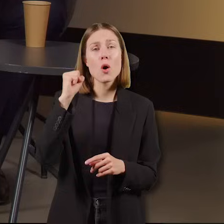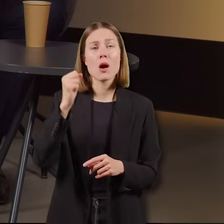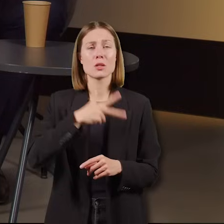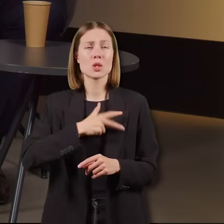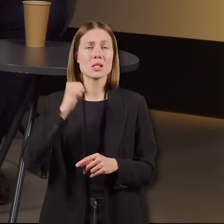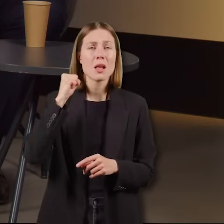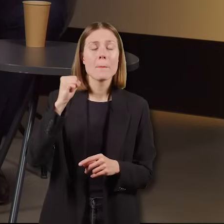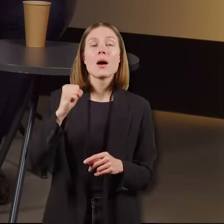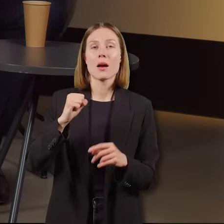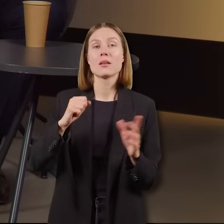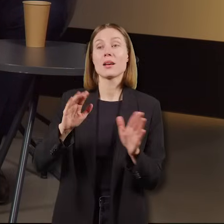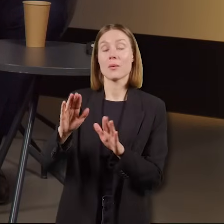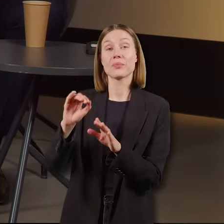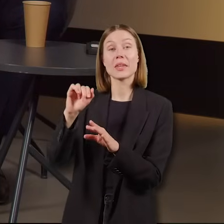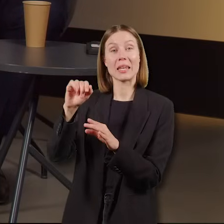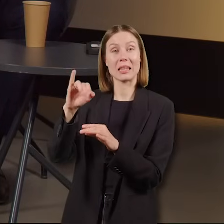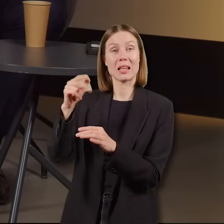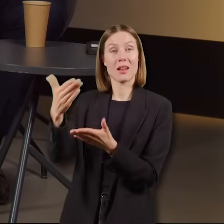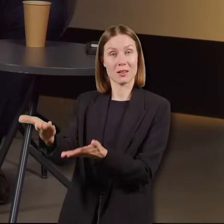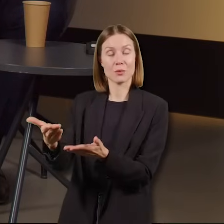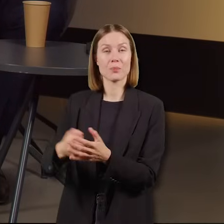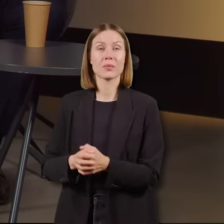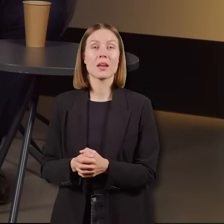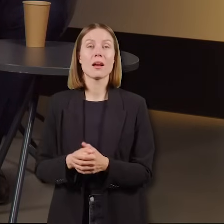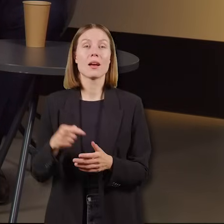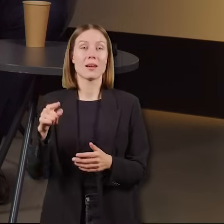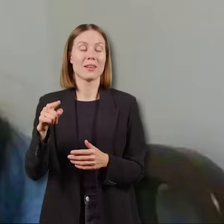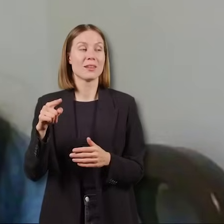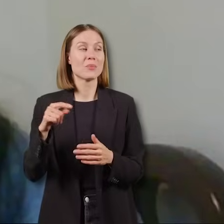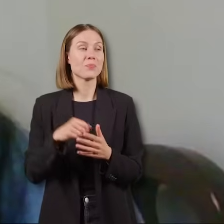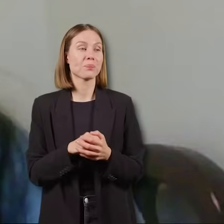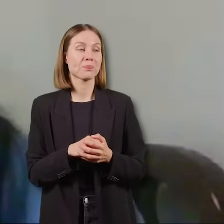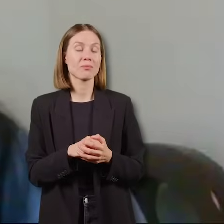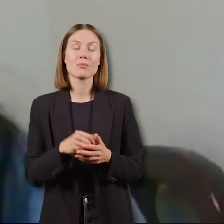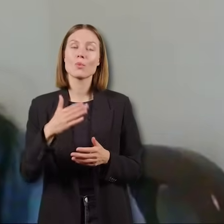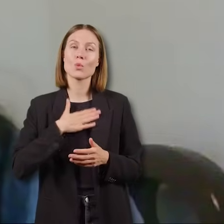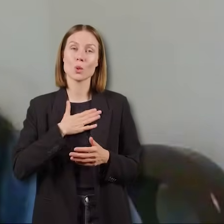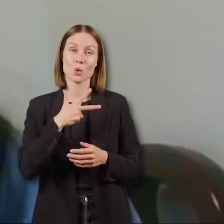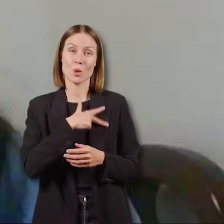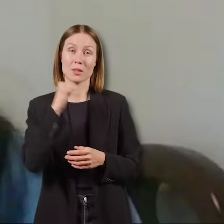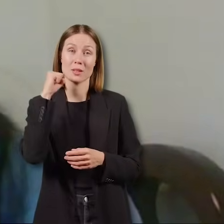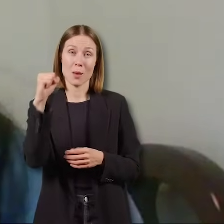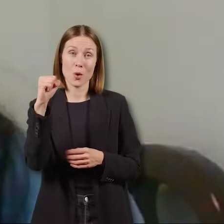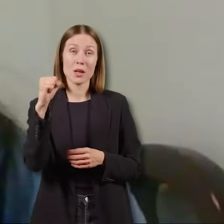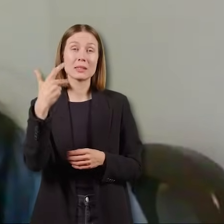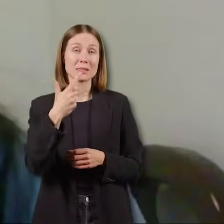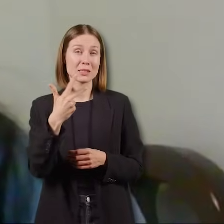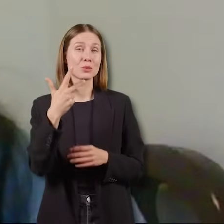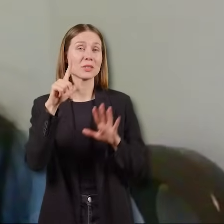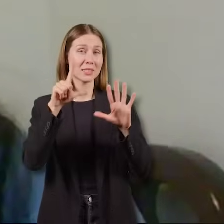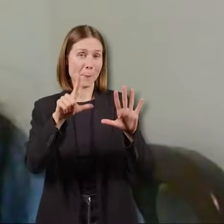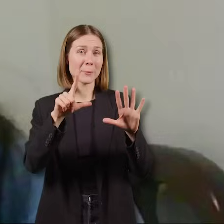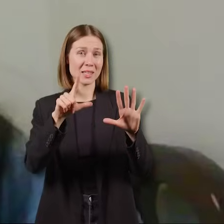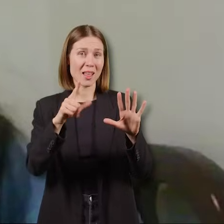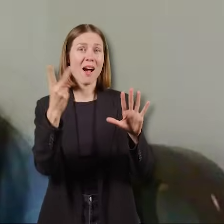mes socialdemokratai. Aha, Indrė, prašau, sako, kad dar per anksti ant pakilos lipat. Jo. Mūsų socialdemokratų 37